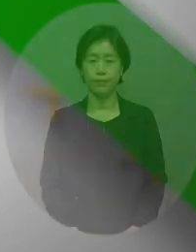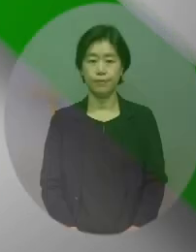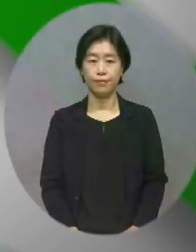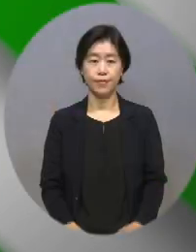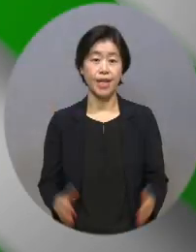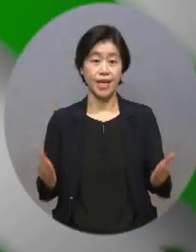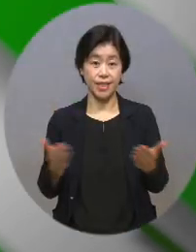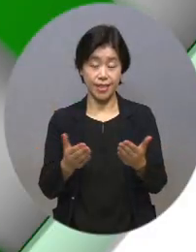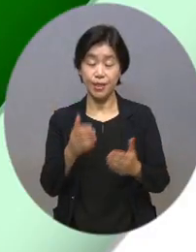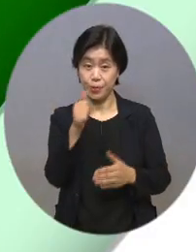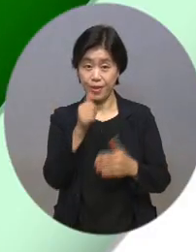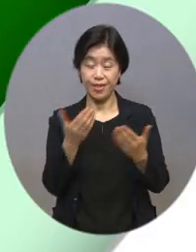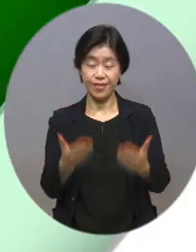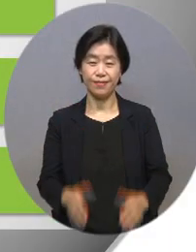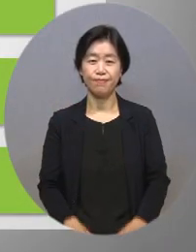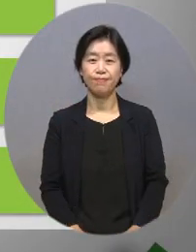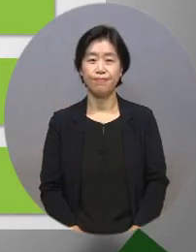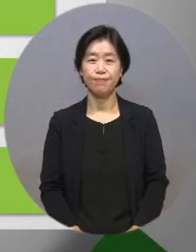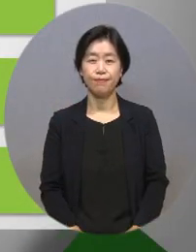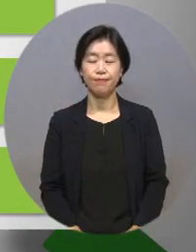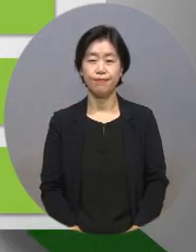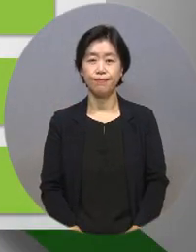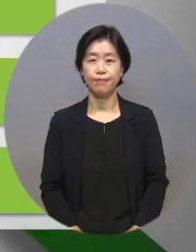오늘의 취업 정보입니다.